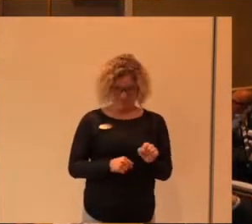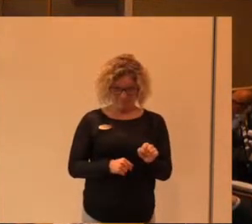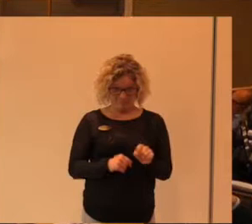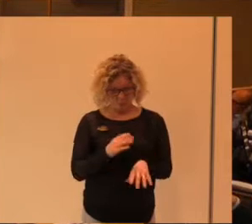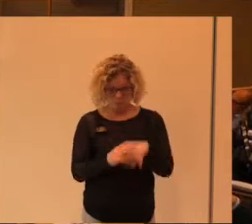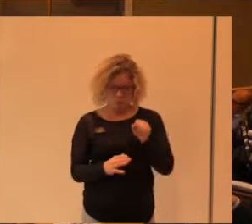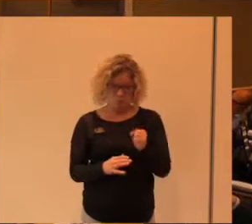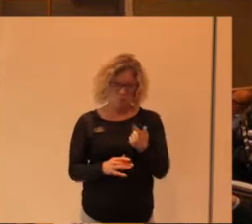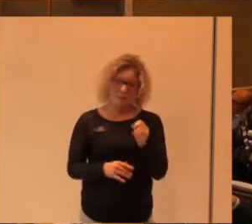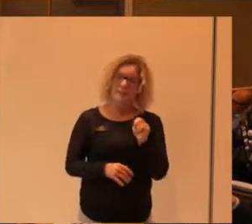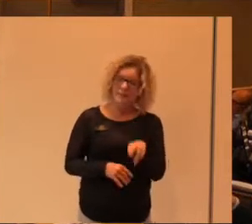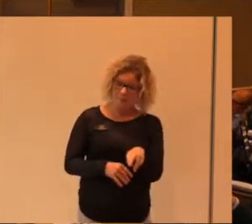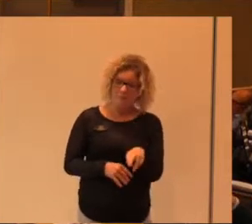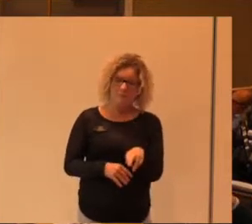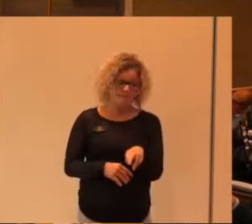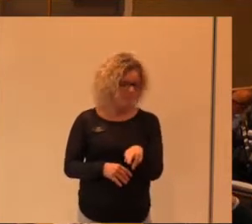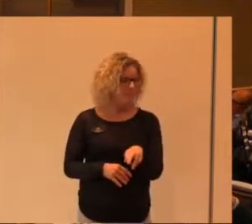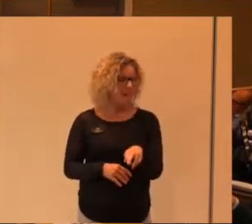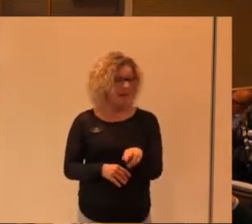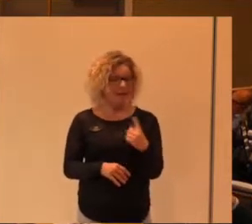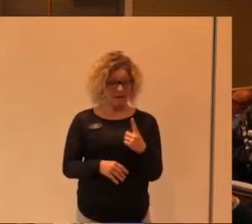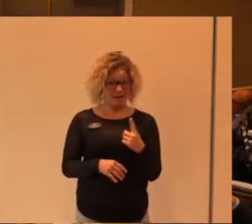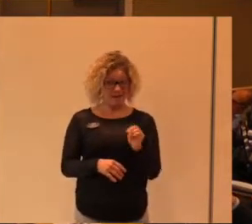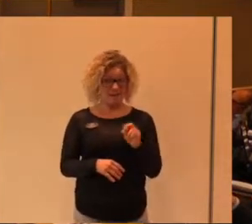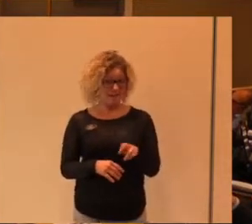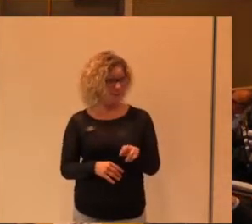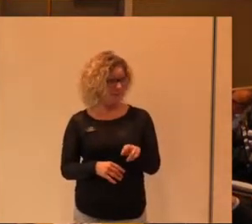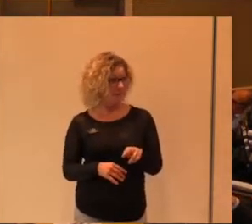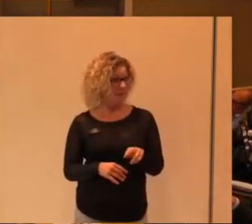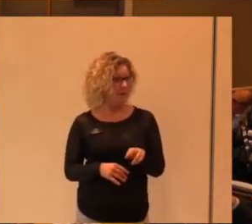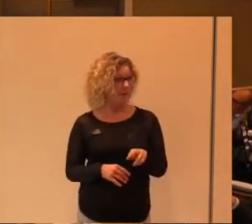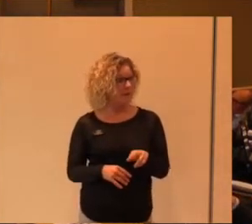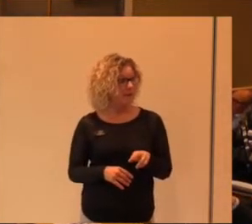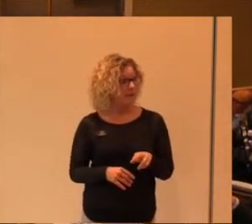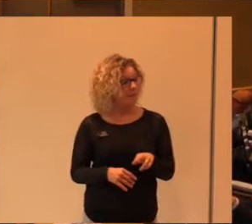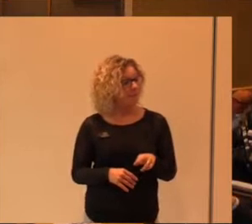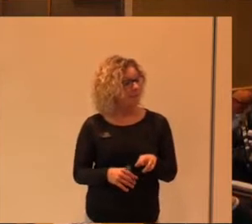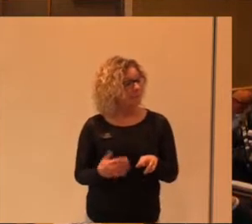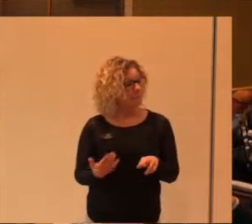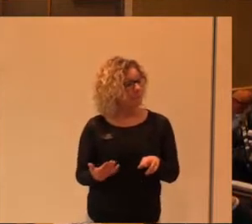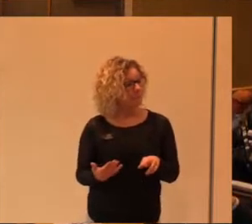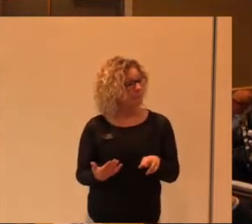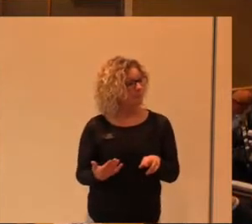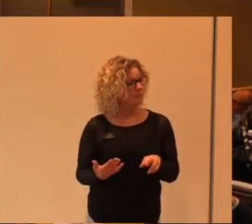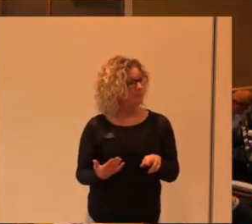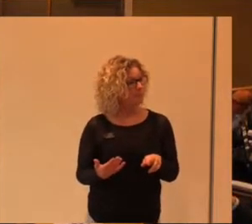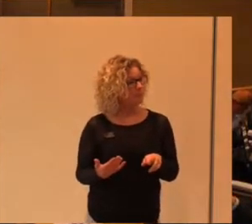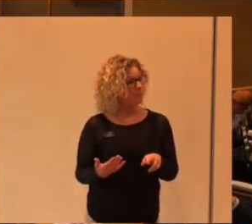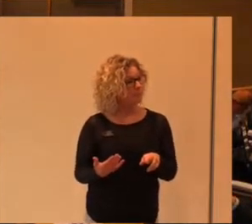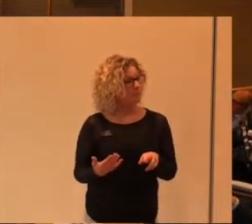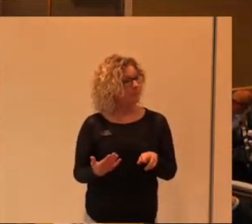upp lite exempel. Och ett sånt exempel är från, jag kommer inte klara mig på 5 minuter